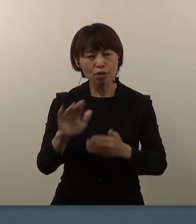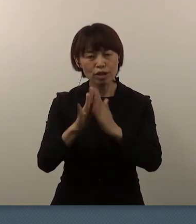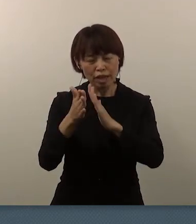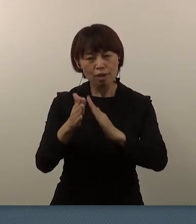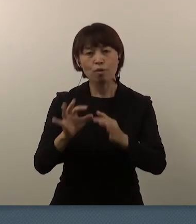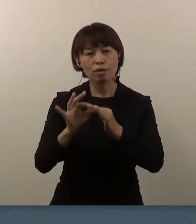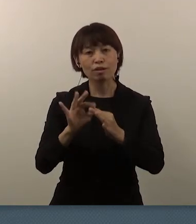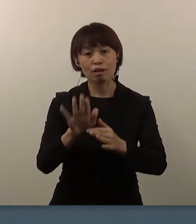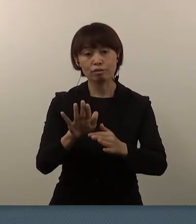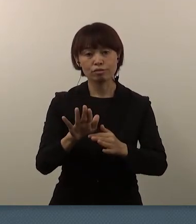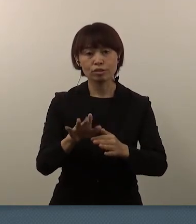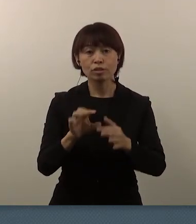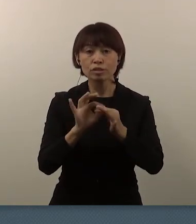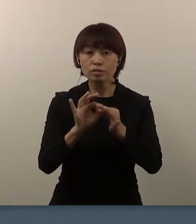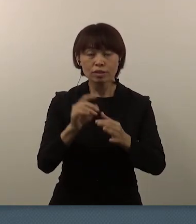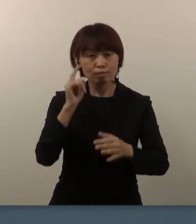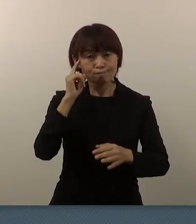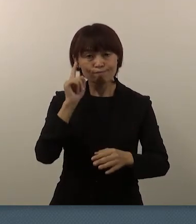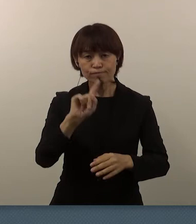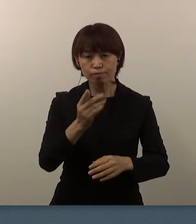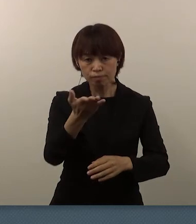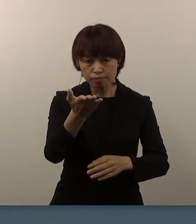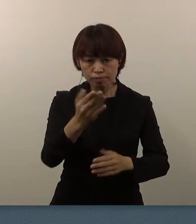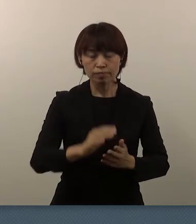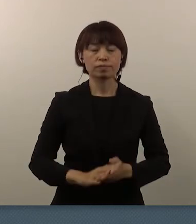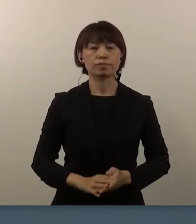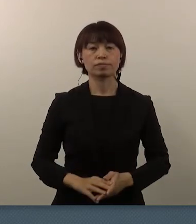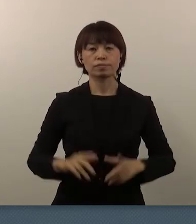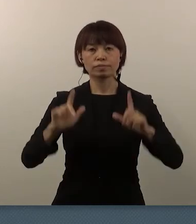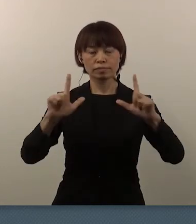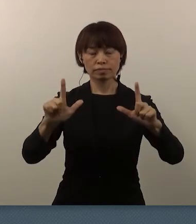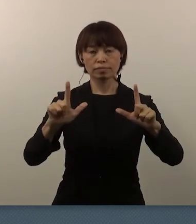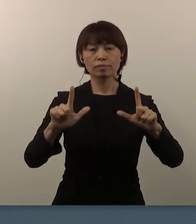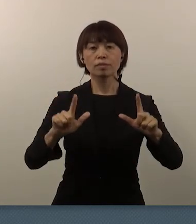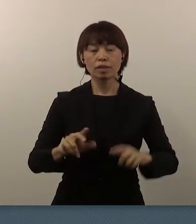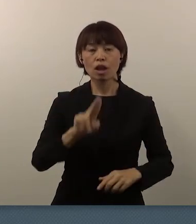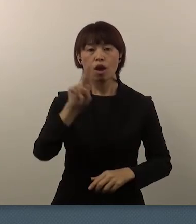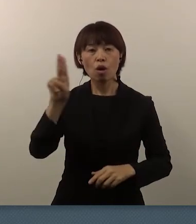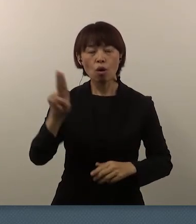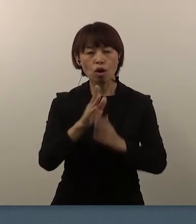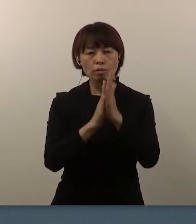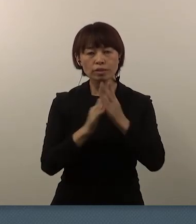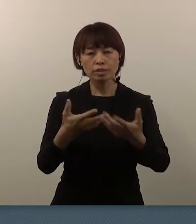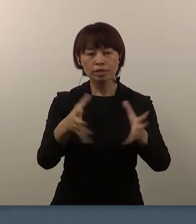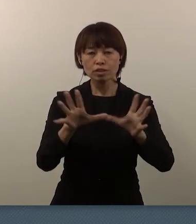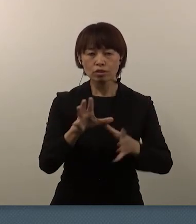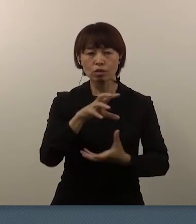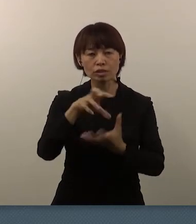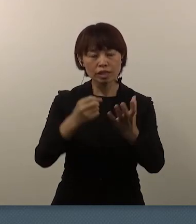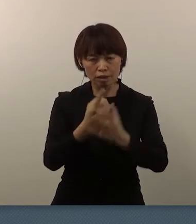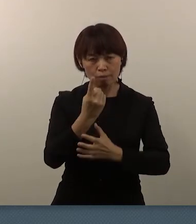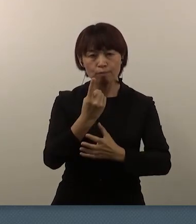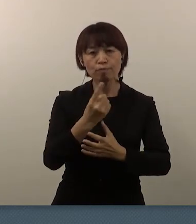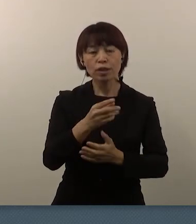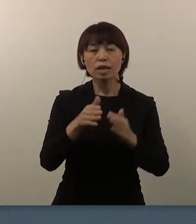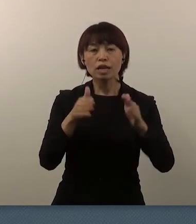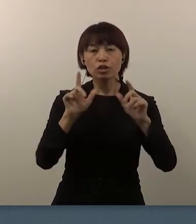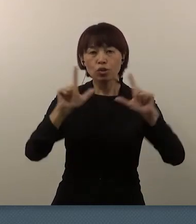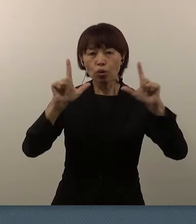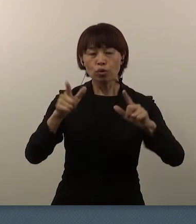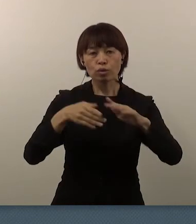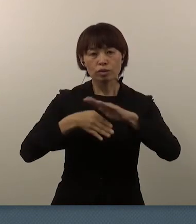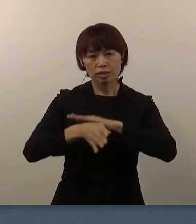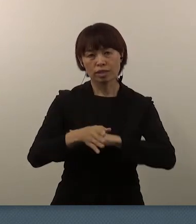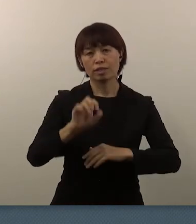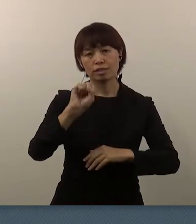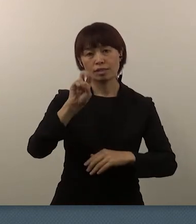願いします。 オウム真理教事件、東京地下鉄サリン事件ですね、あれが起きた時って